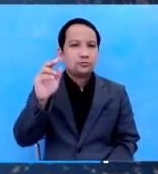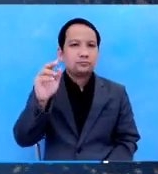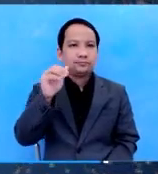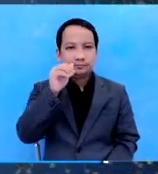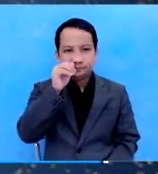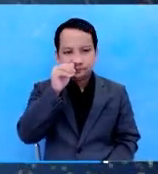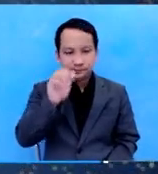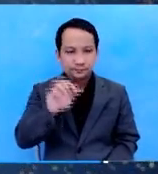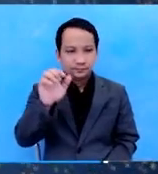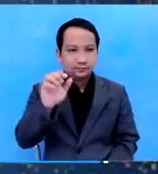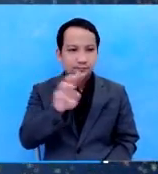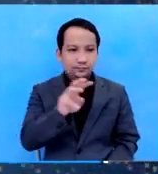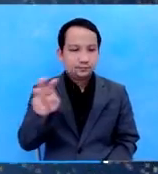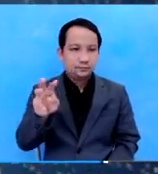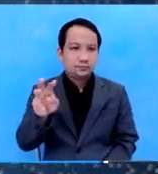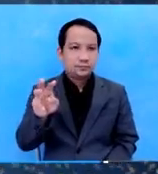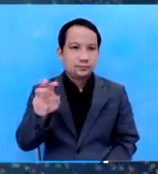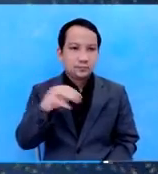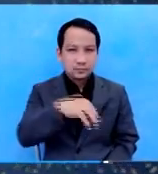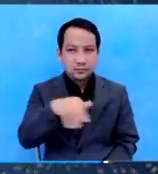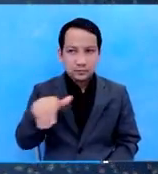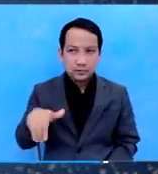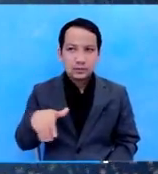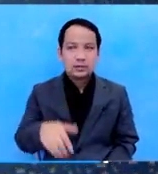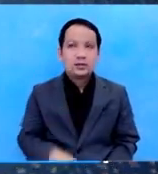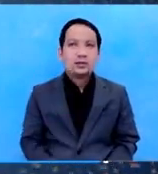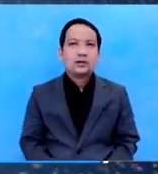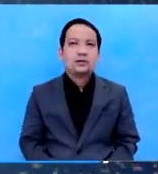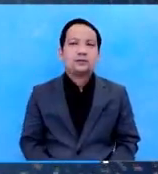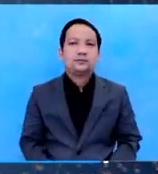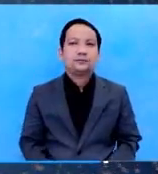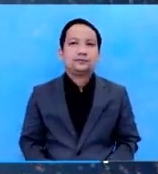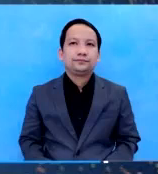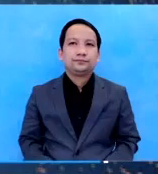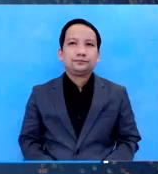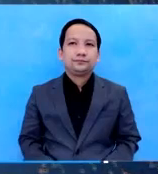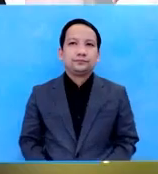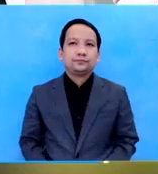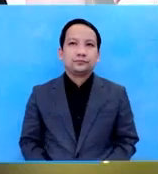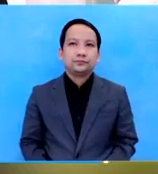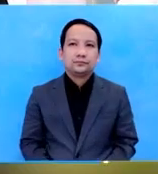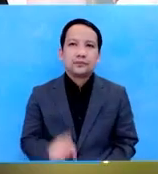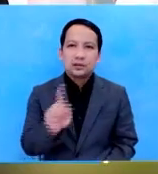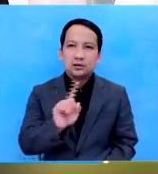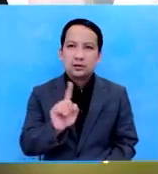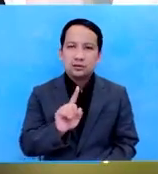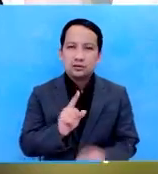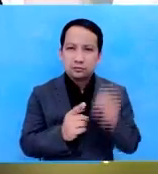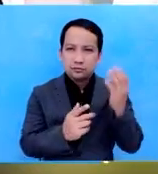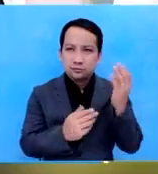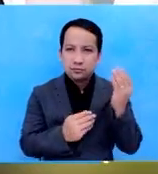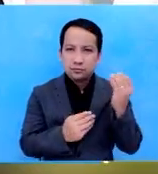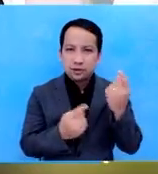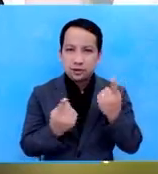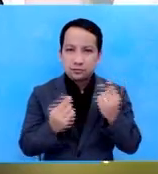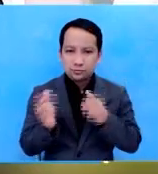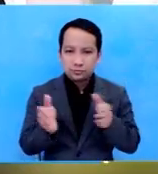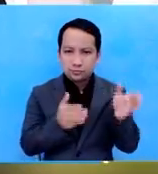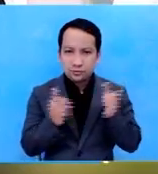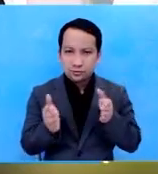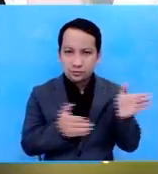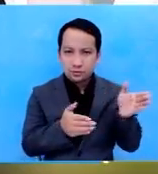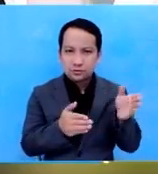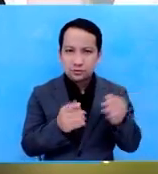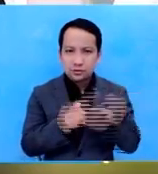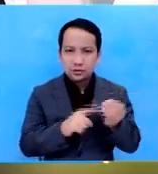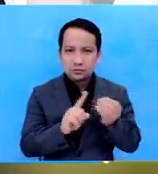and western part ng Cagayan. Mm-hmm. Okay. Ano po ba yung mga hakbang nagagawin? Oras na magtaas